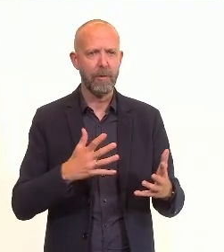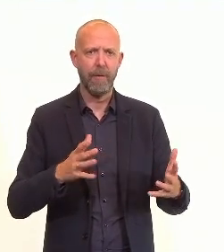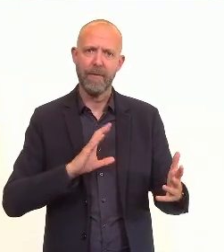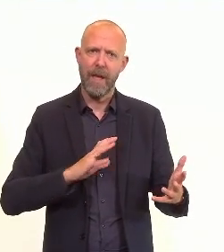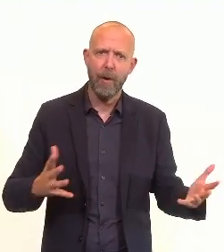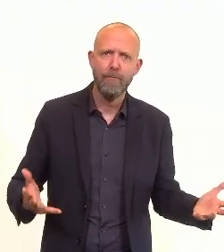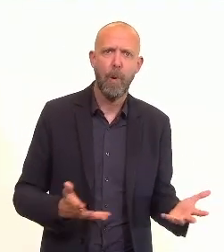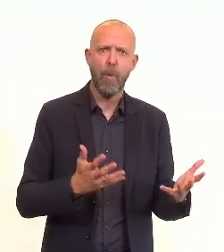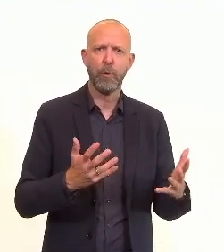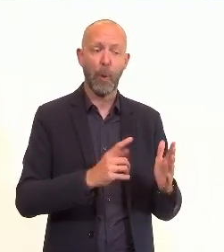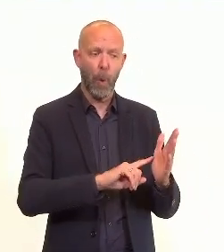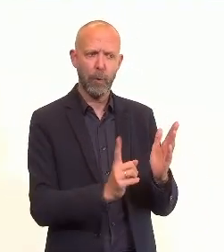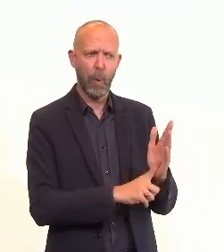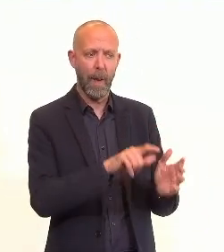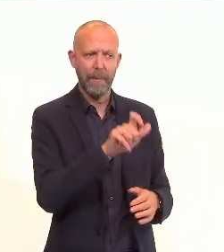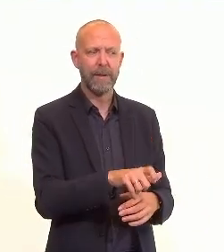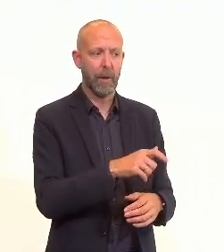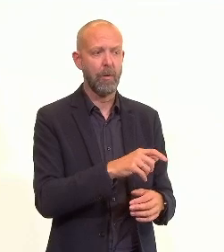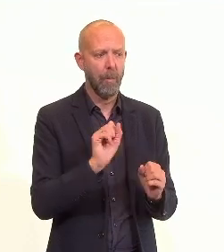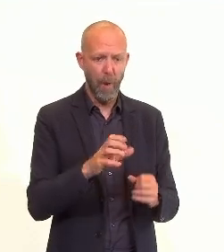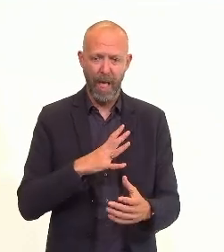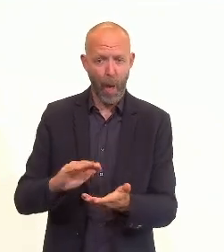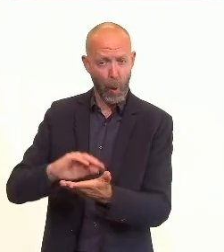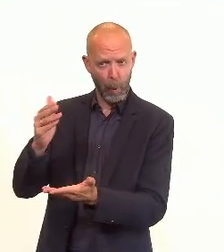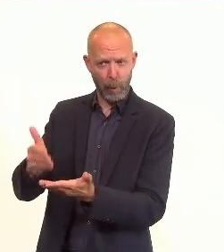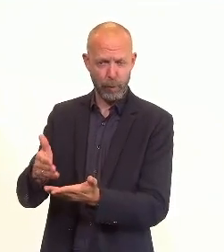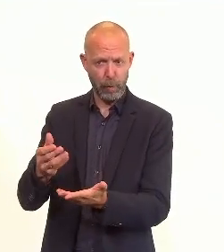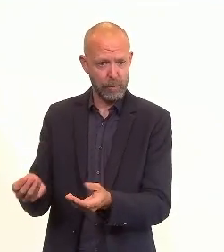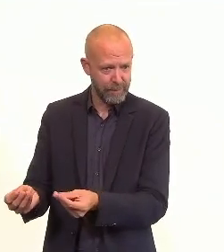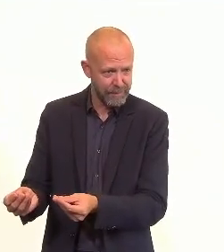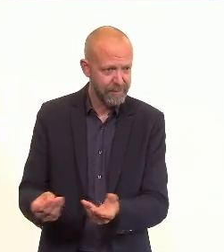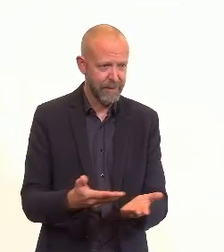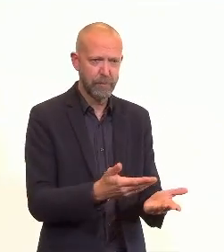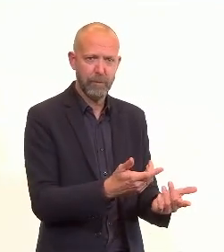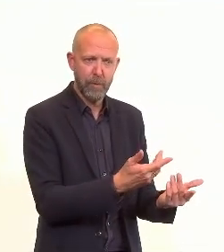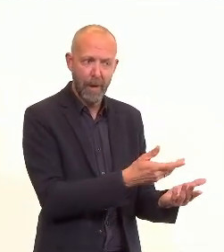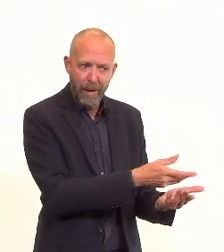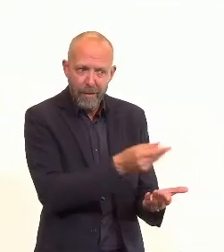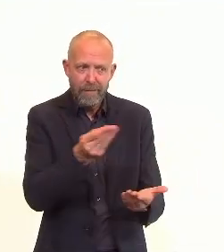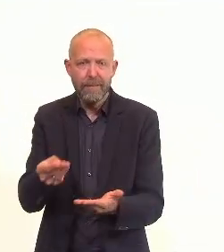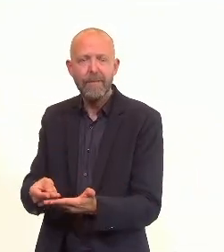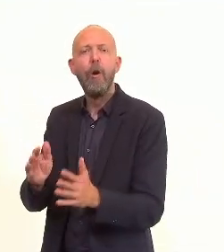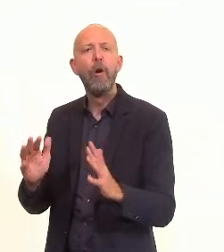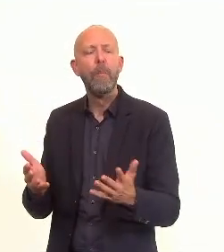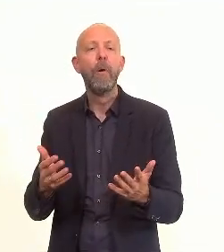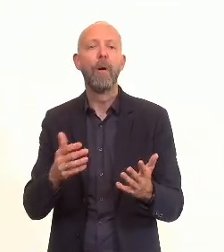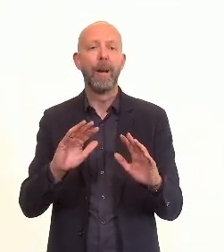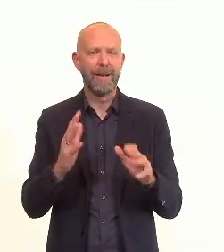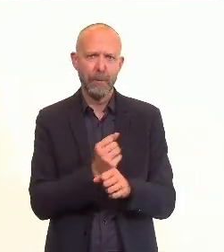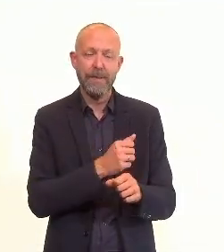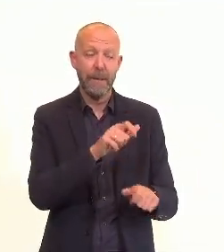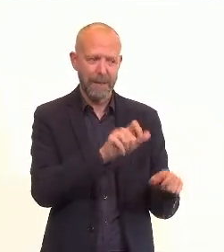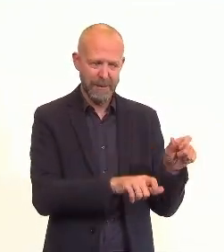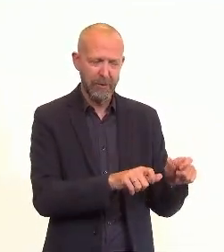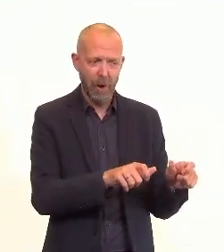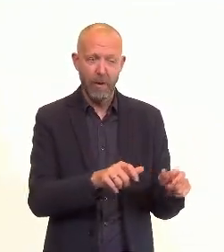type de démarche. En creux, on comprend aussi les problématiques de vulnérabilité à considérer aussi dans la dynamique du